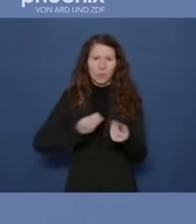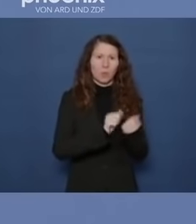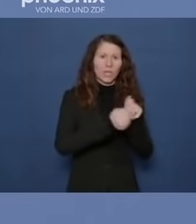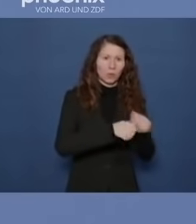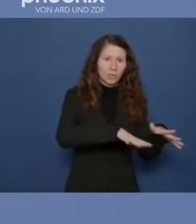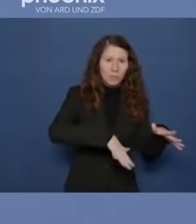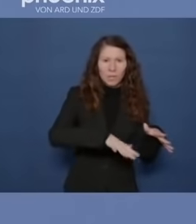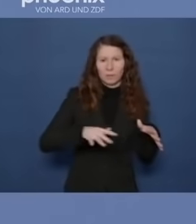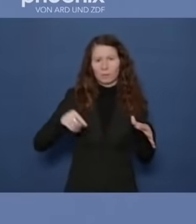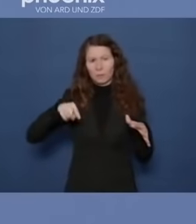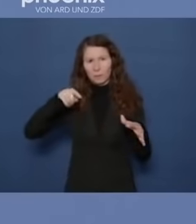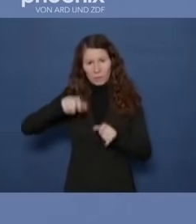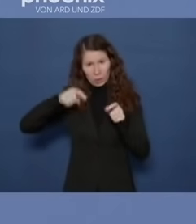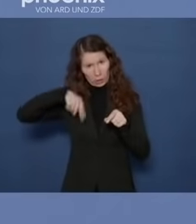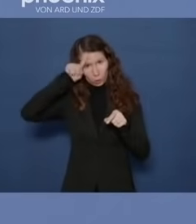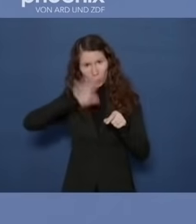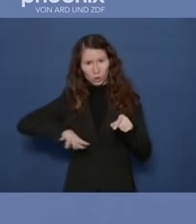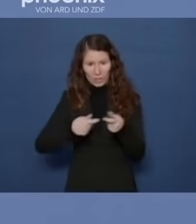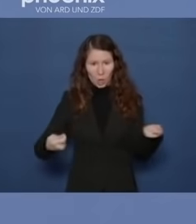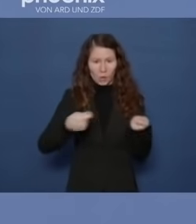Mutationsgebieten und den Menschen hier in Deutschland,